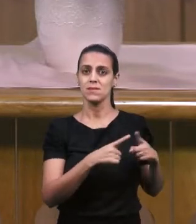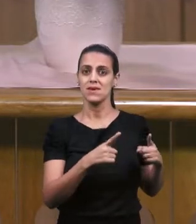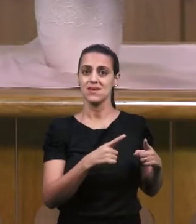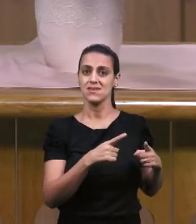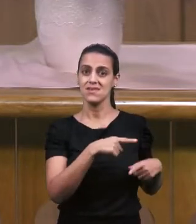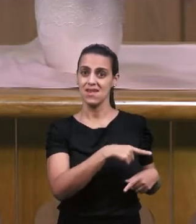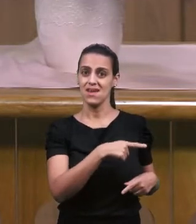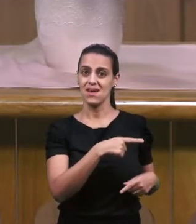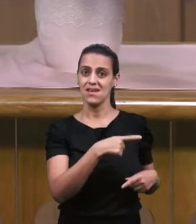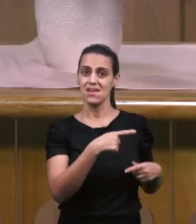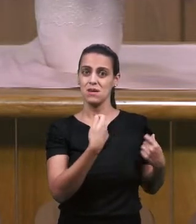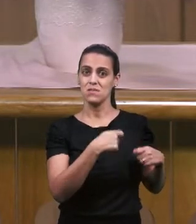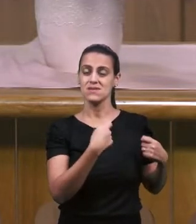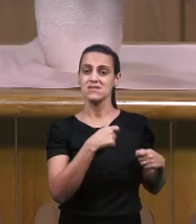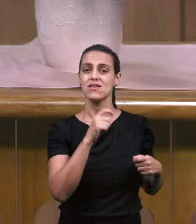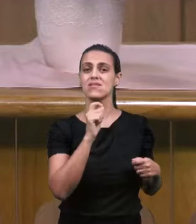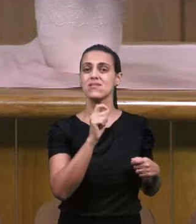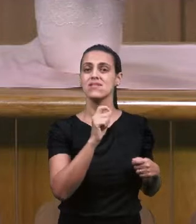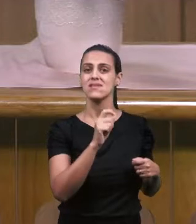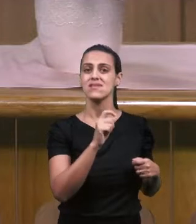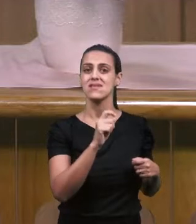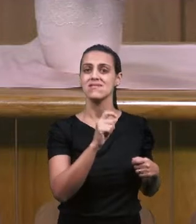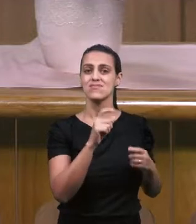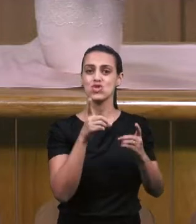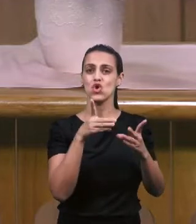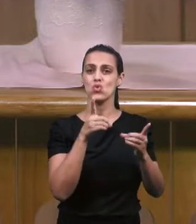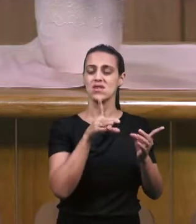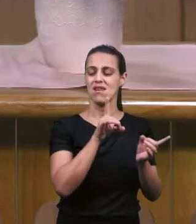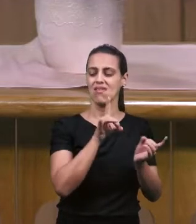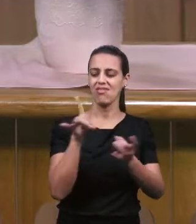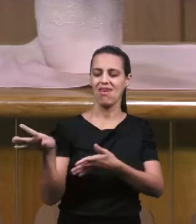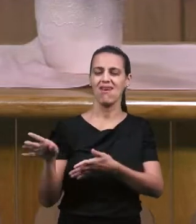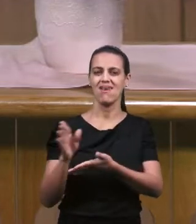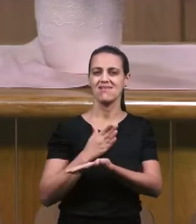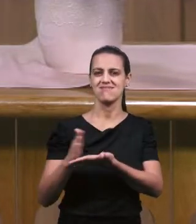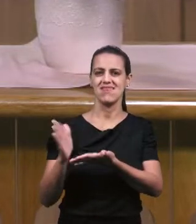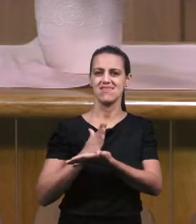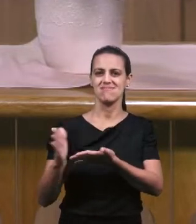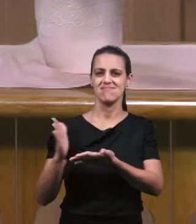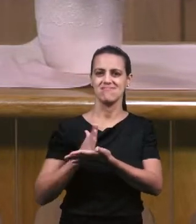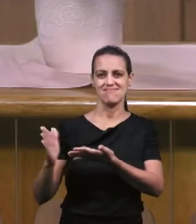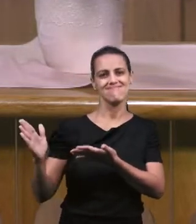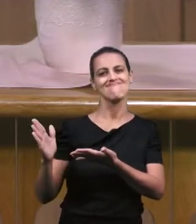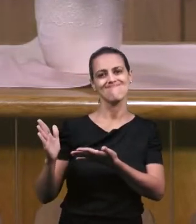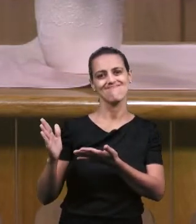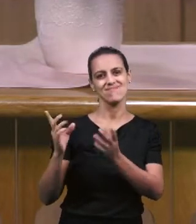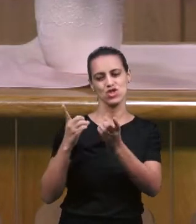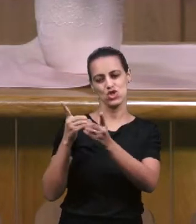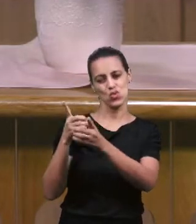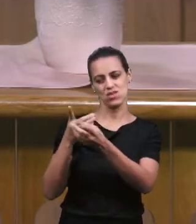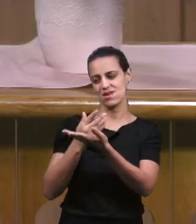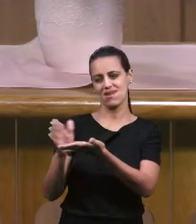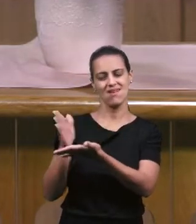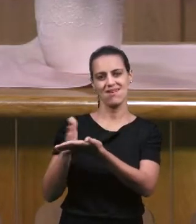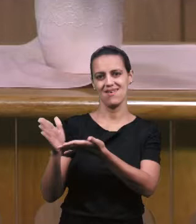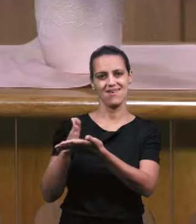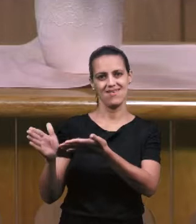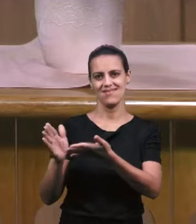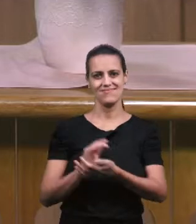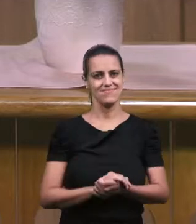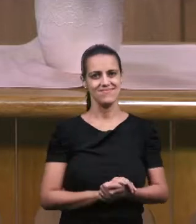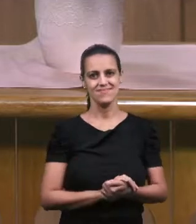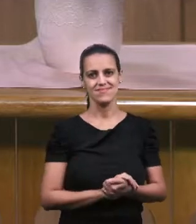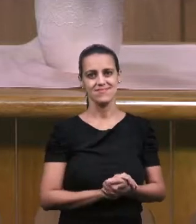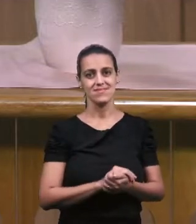politiquement correcte, il fallait abandonner les doctrines qu'ils avaient déjà abandonnées. Donc,